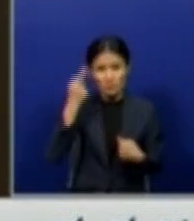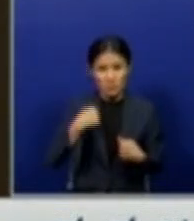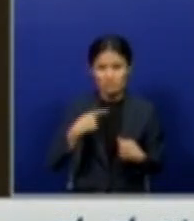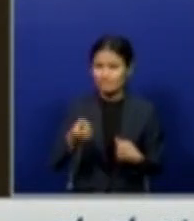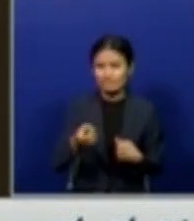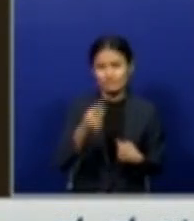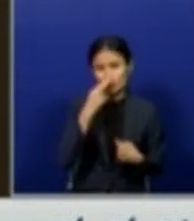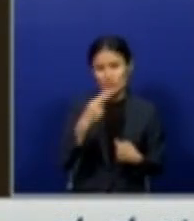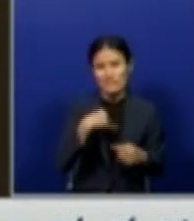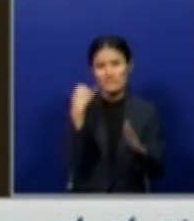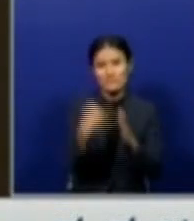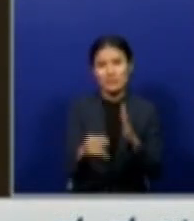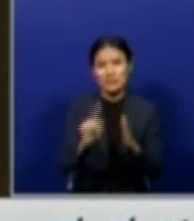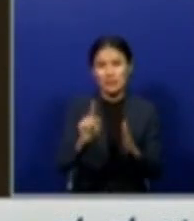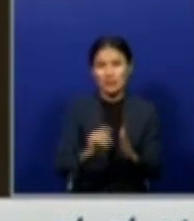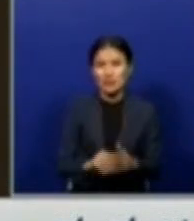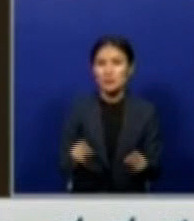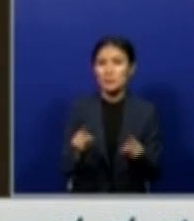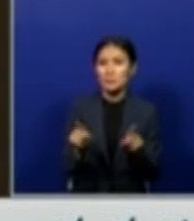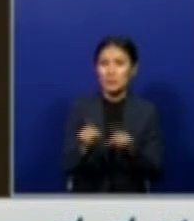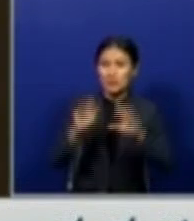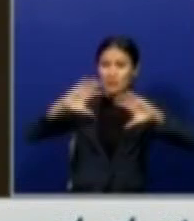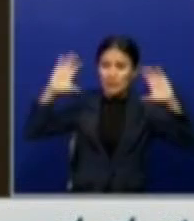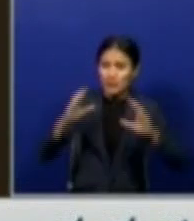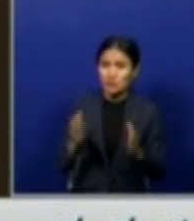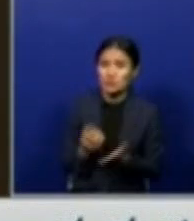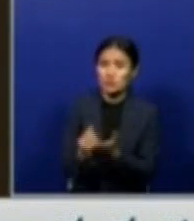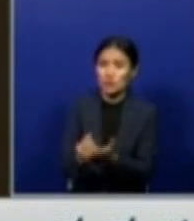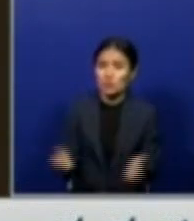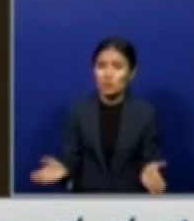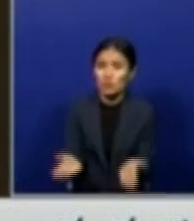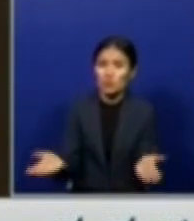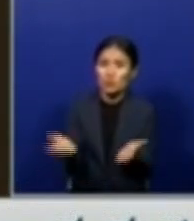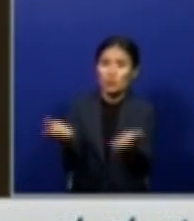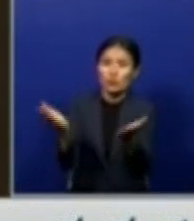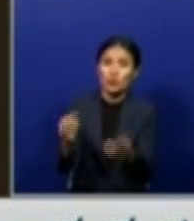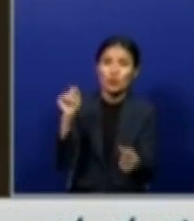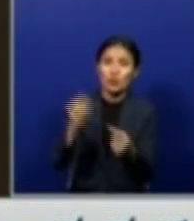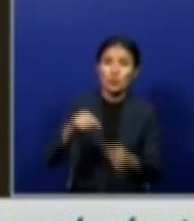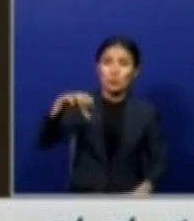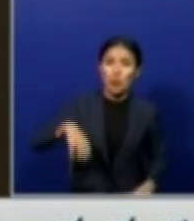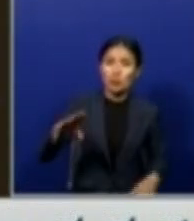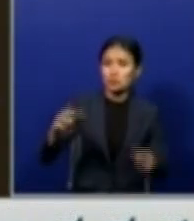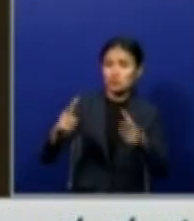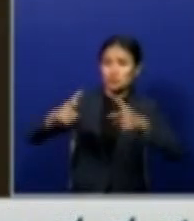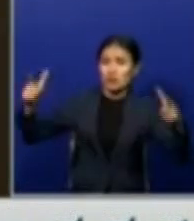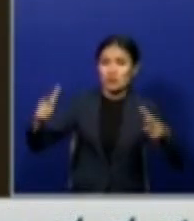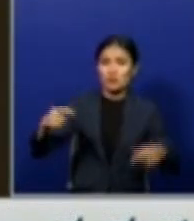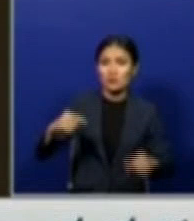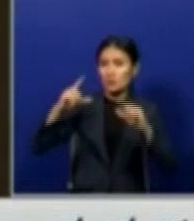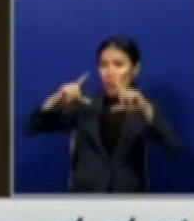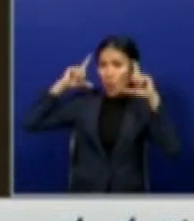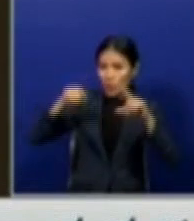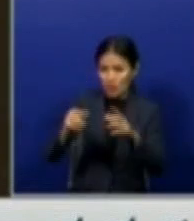ไปทอดสะพานแต่เฉพาะรายใหญ่ให้กับผู้กู้ที่มีเรตติ้งดีนะครับ